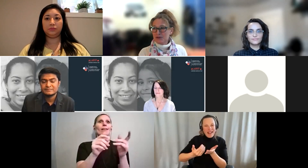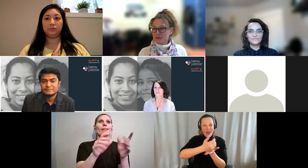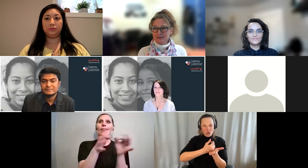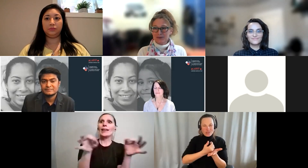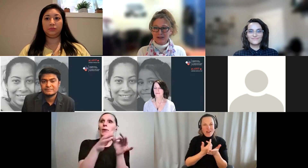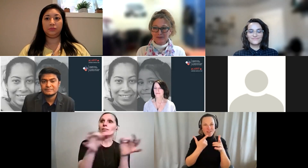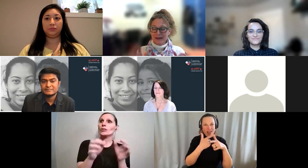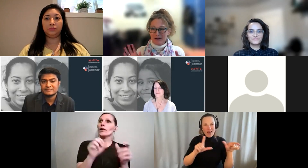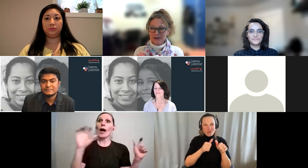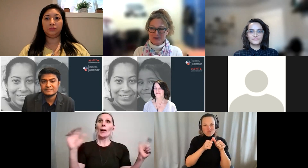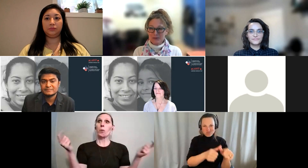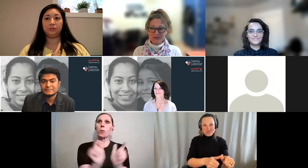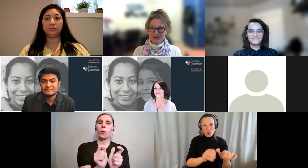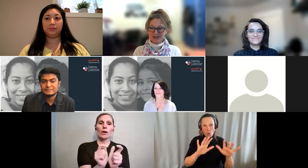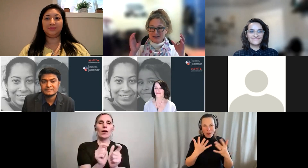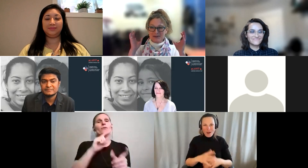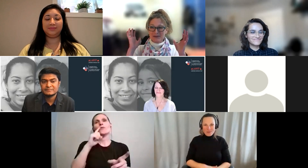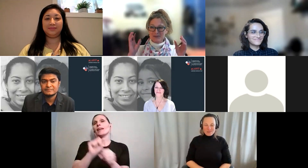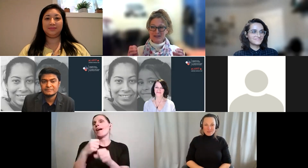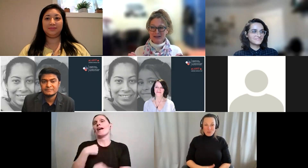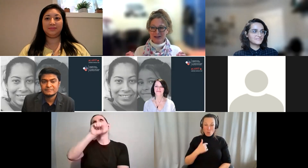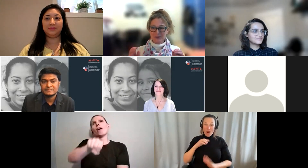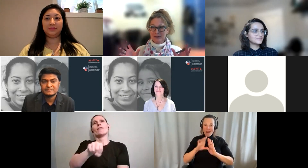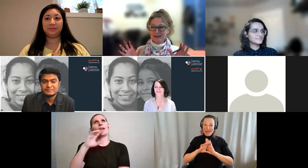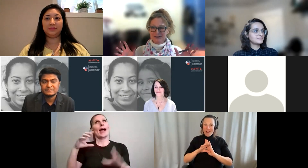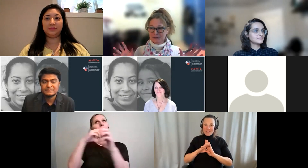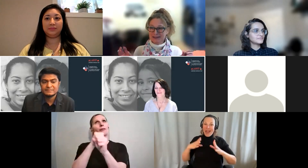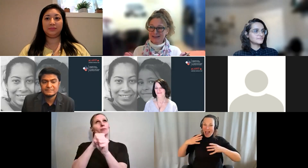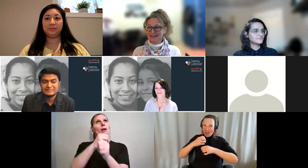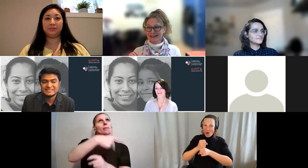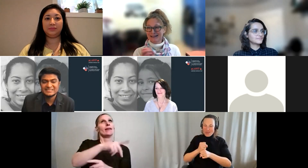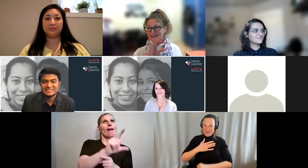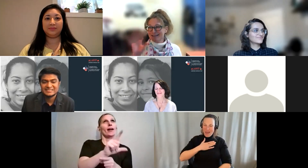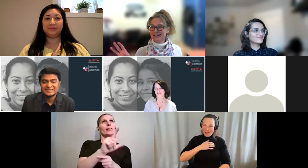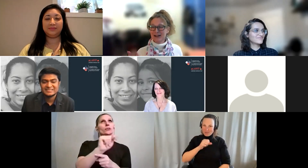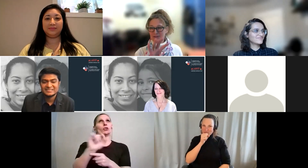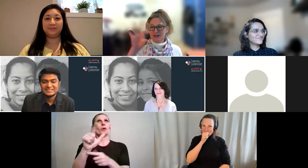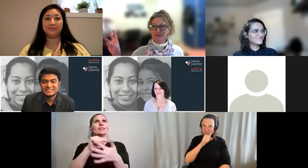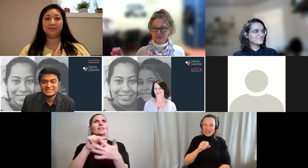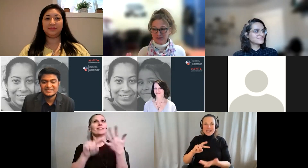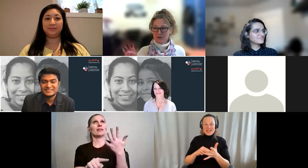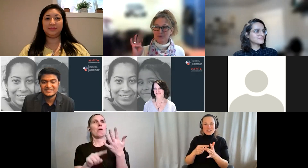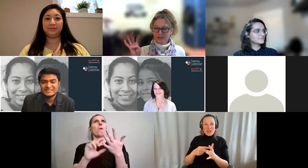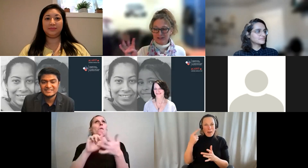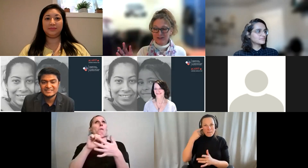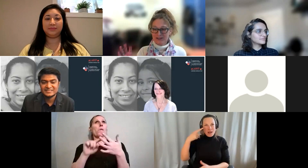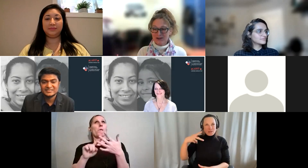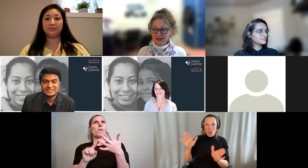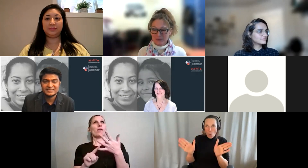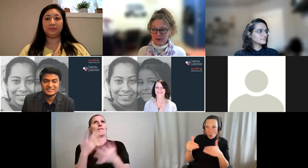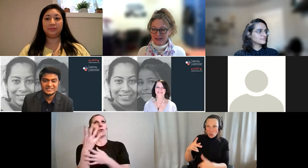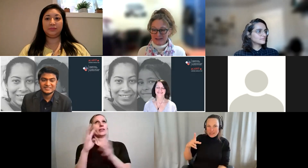Donc, si vous me connaissez, j'aime les acronymes et les abréviations. Donc, je parle aux trousses de PL. Et